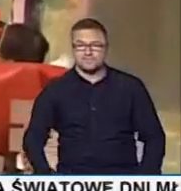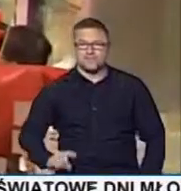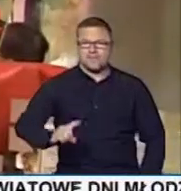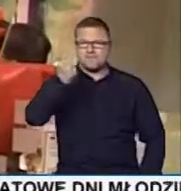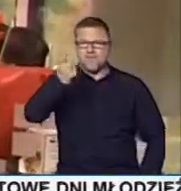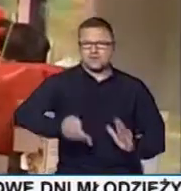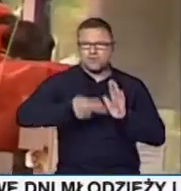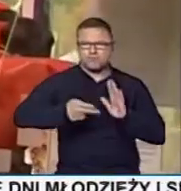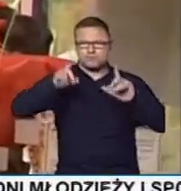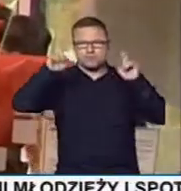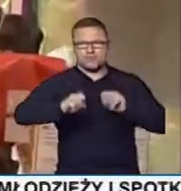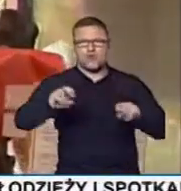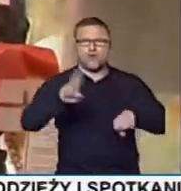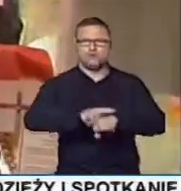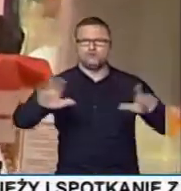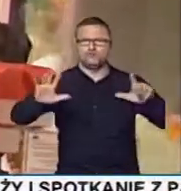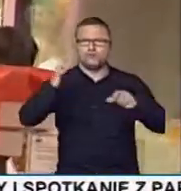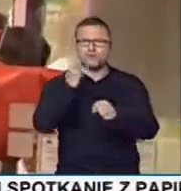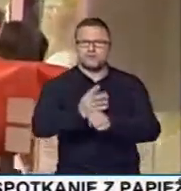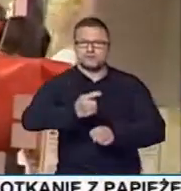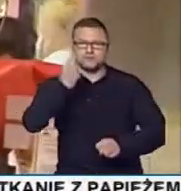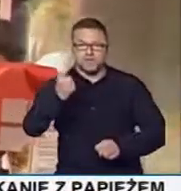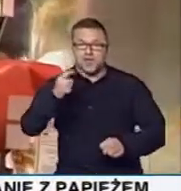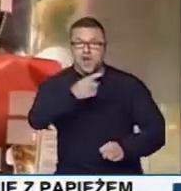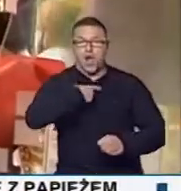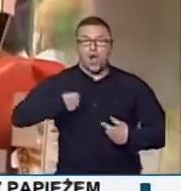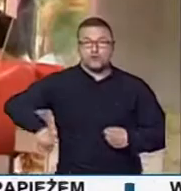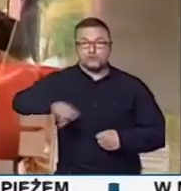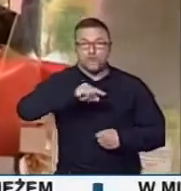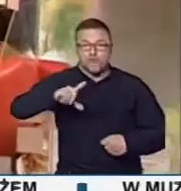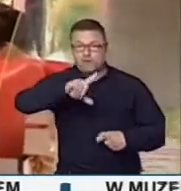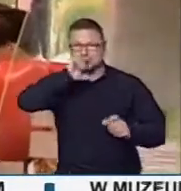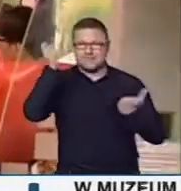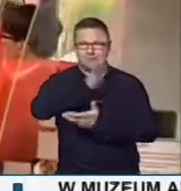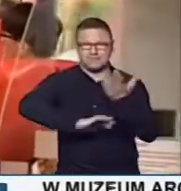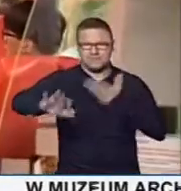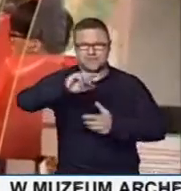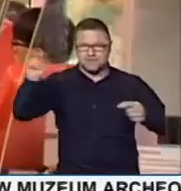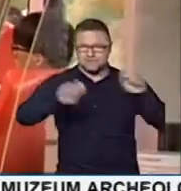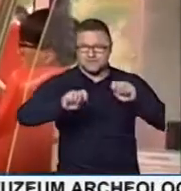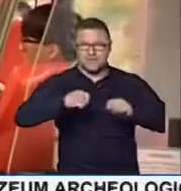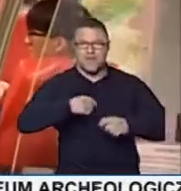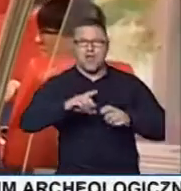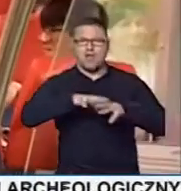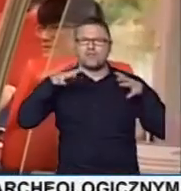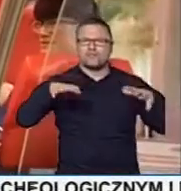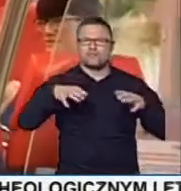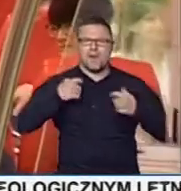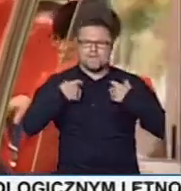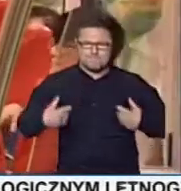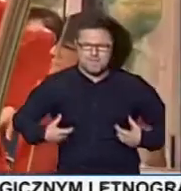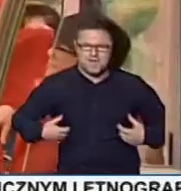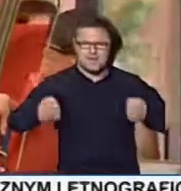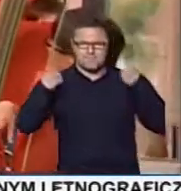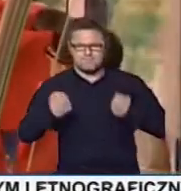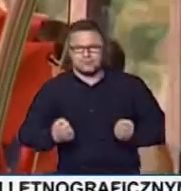Pierwszy pociąg wyrusza z Łodzi o 7:41, a oni, pielgrzymi z całego świata, wiozą ze sobą, proszę Państwa, ogromne bagaże, ale nie